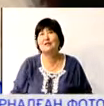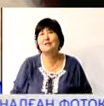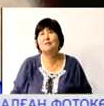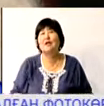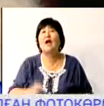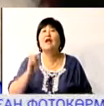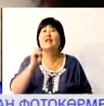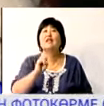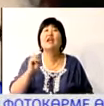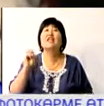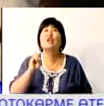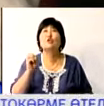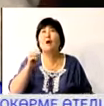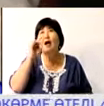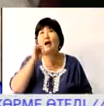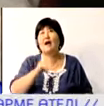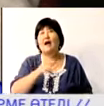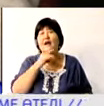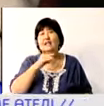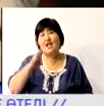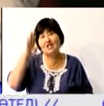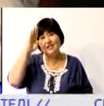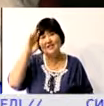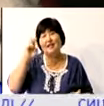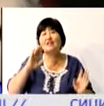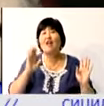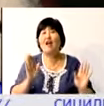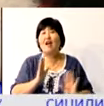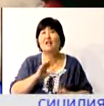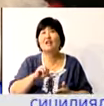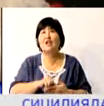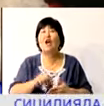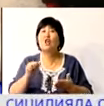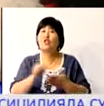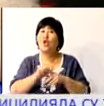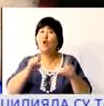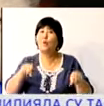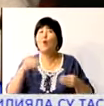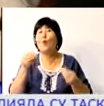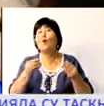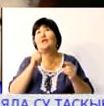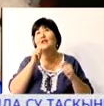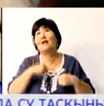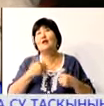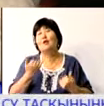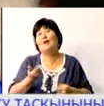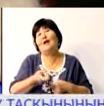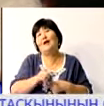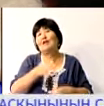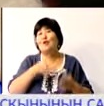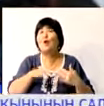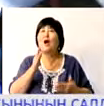Ерке Смаханның қазақ жігіттері әнін шырқадым, диплом ойыншық алдым. Мен бүгін қатты